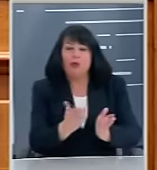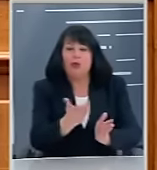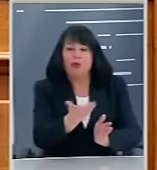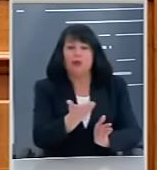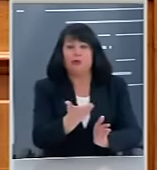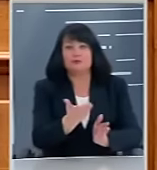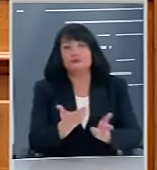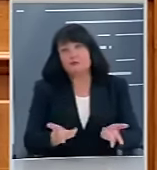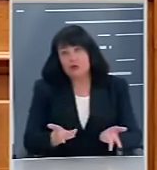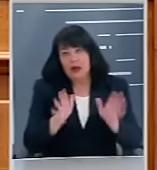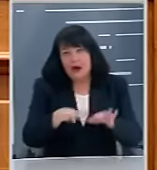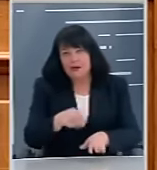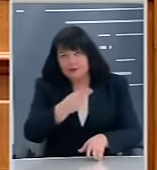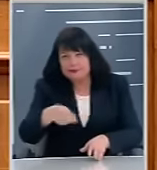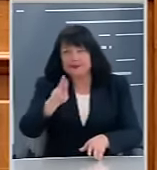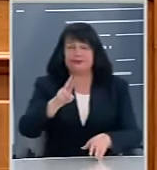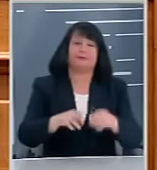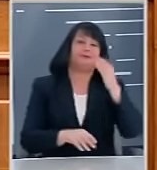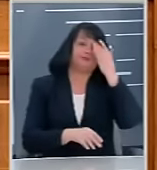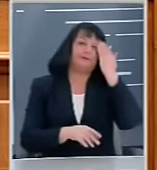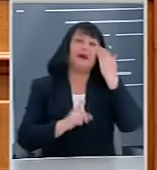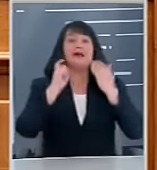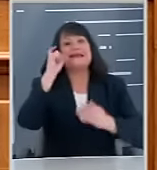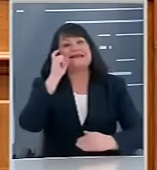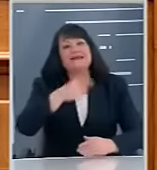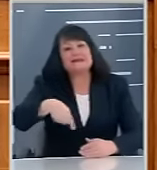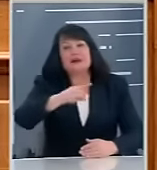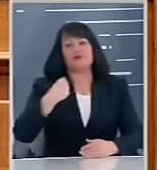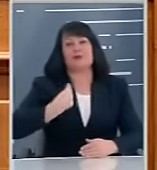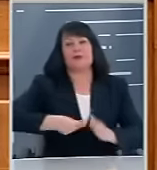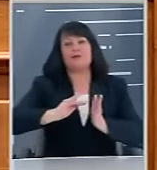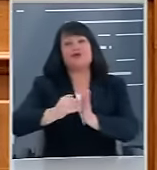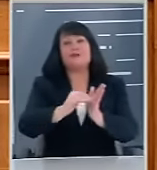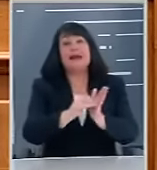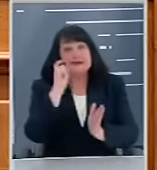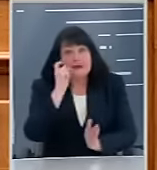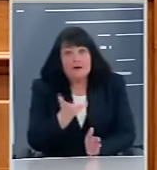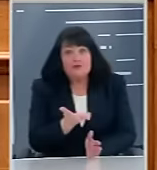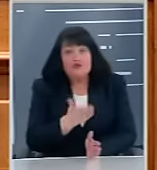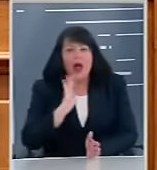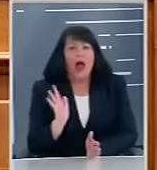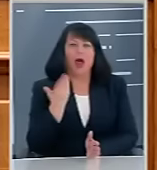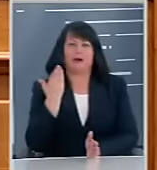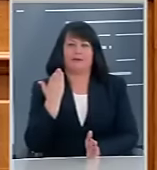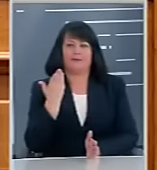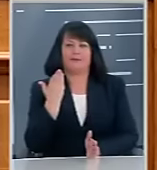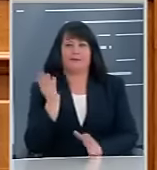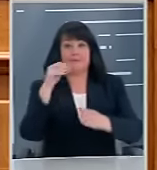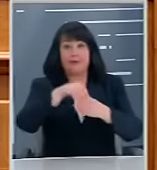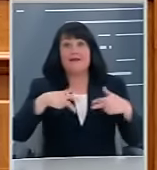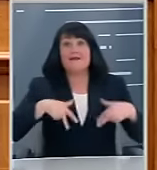Πραγματικά έχει σκεφτεί κανείς από τους δημοσίους υπαλλήλους τι θα συνέβαινε αν δεν ήταν στην